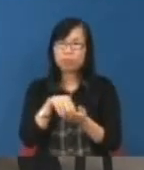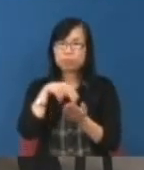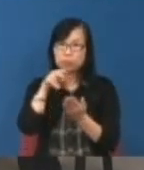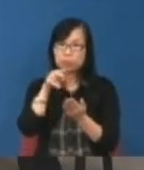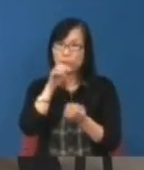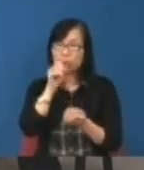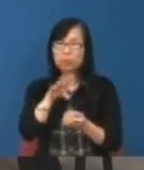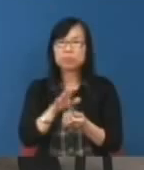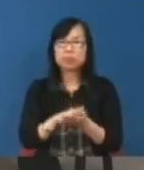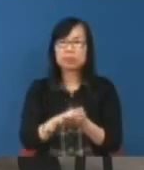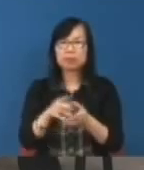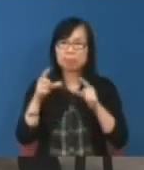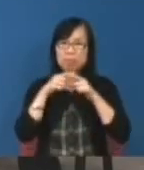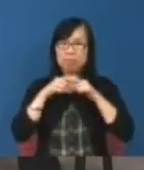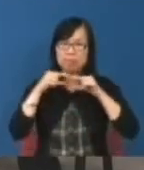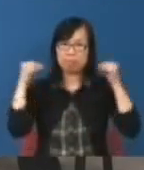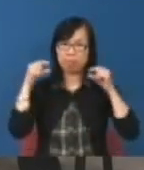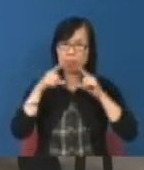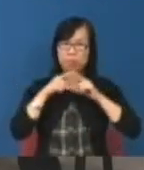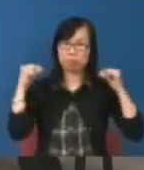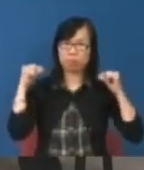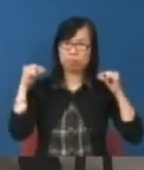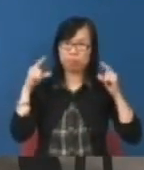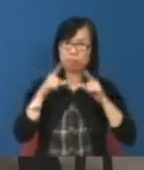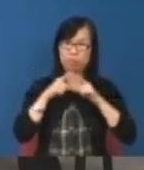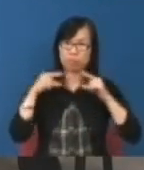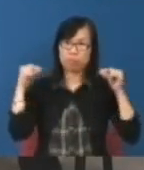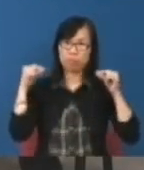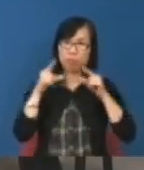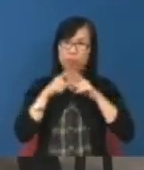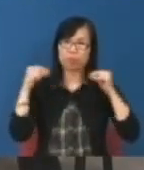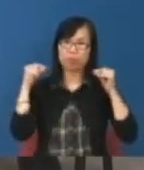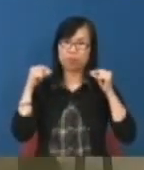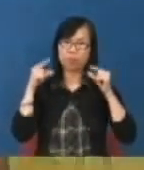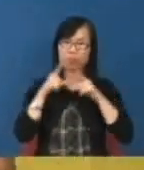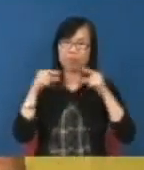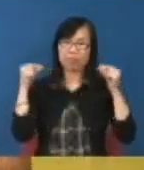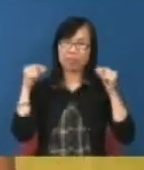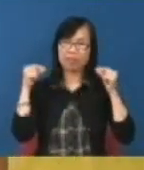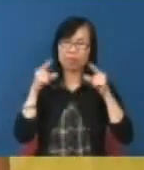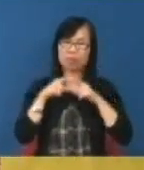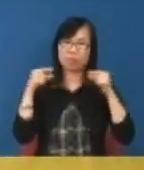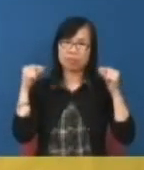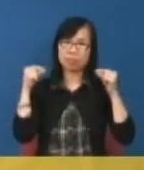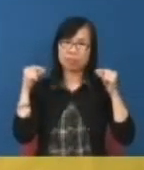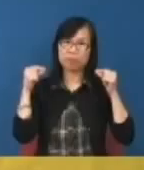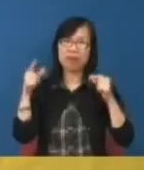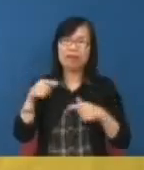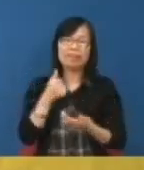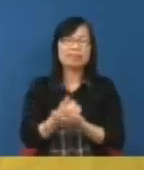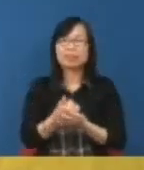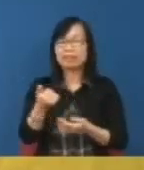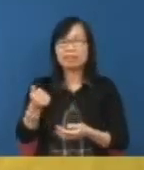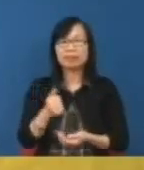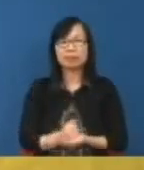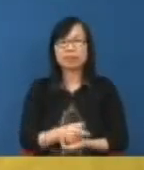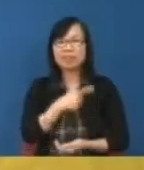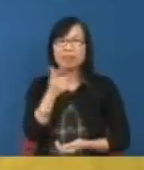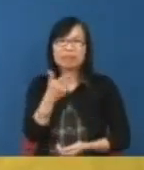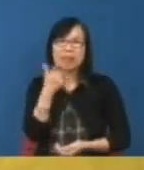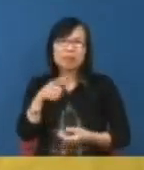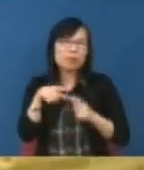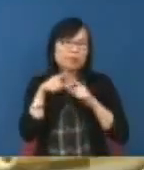首曾。曾啊啊，當到曾啦，係曾蔭權啦，死啦，真係。 因為太多曾啦嘛， 太